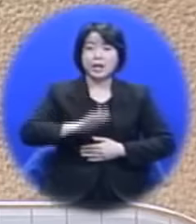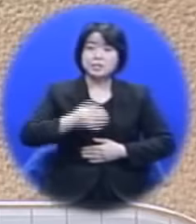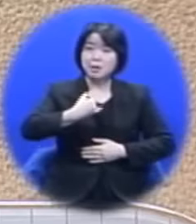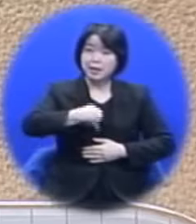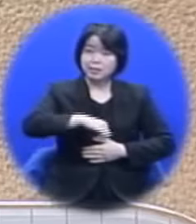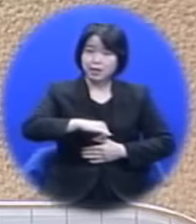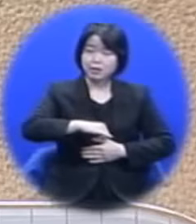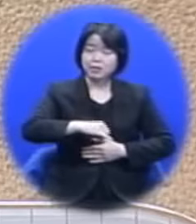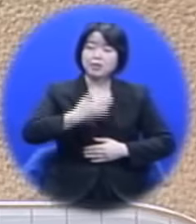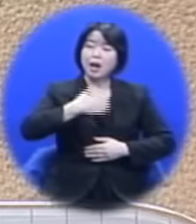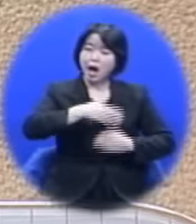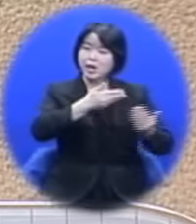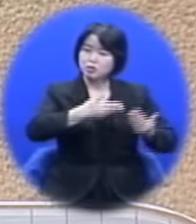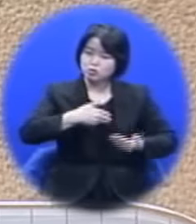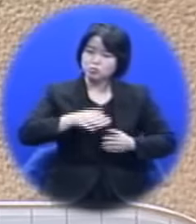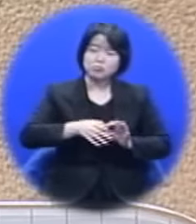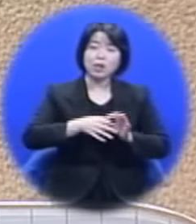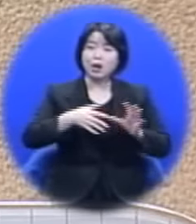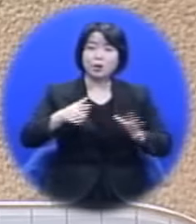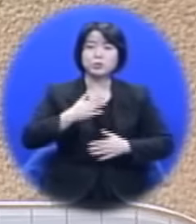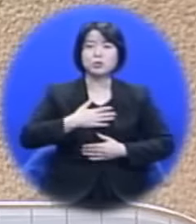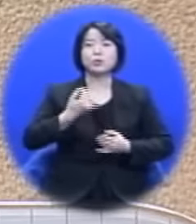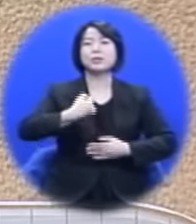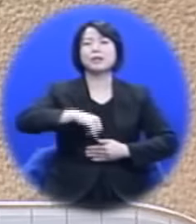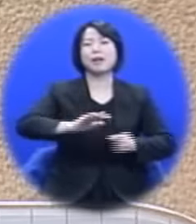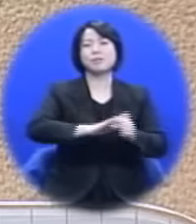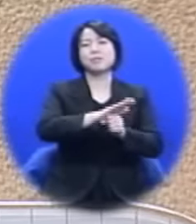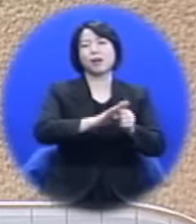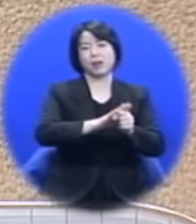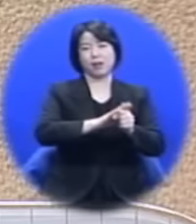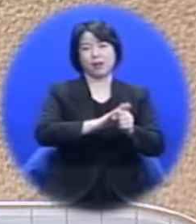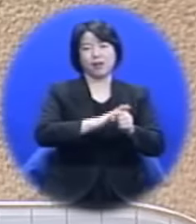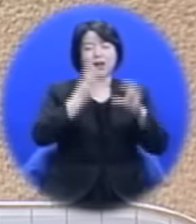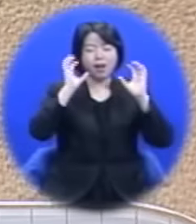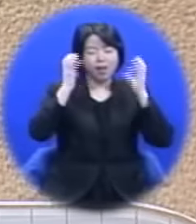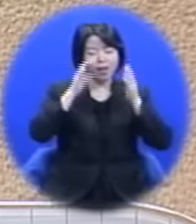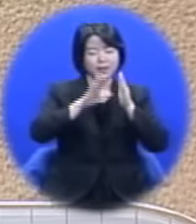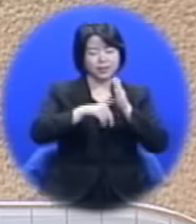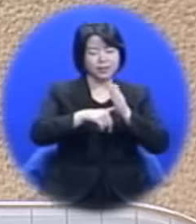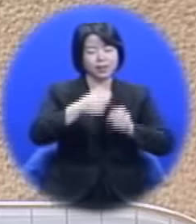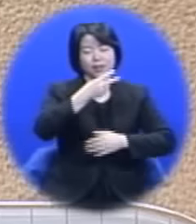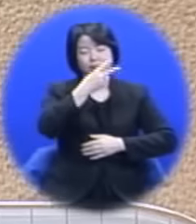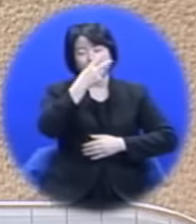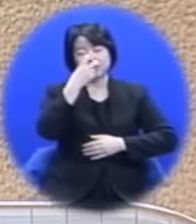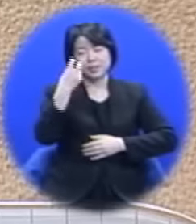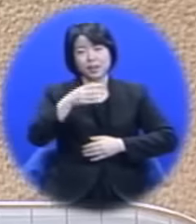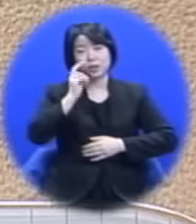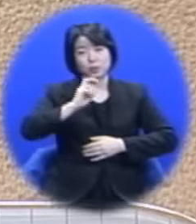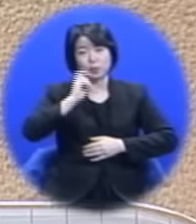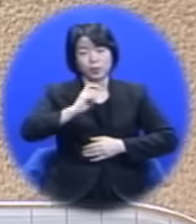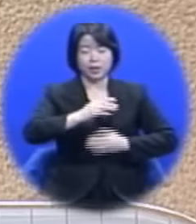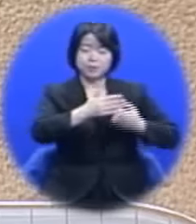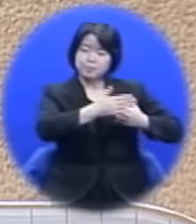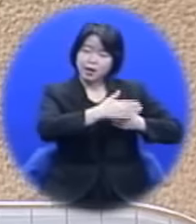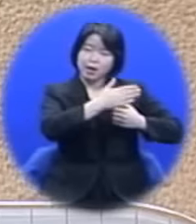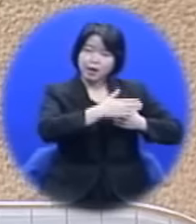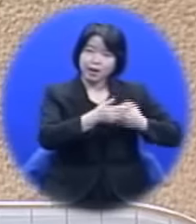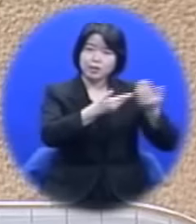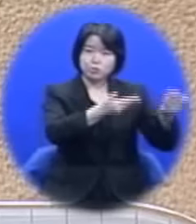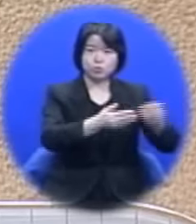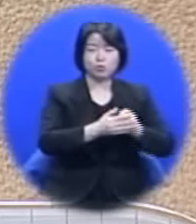딸들을 정말 사랑했어요 갓난 아이 때 자장가 불러 주면서 재우고 자다가